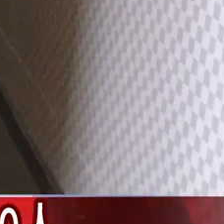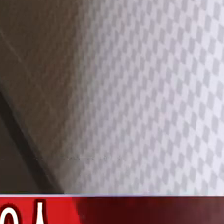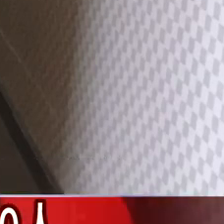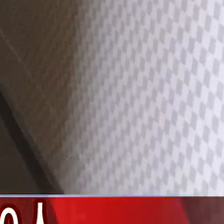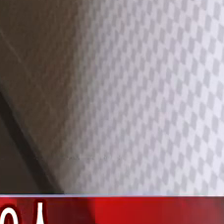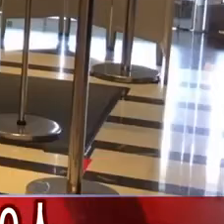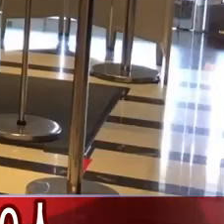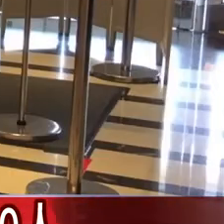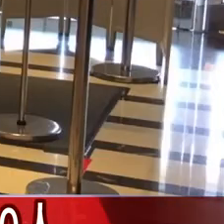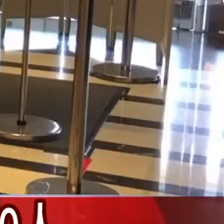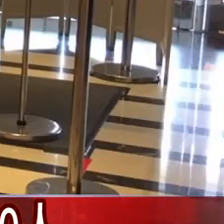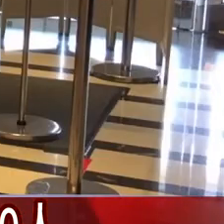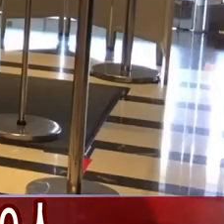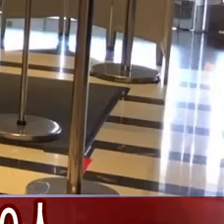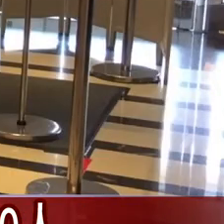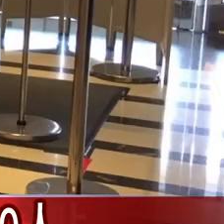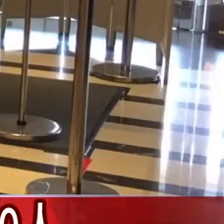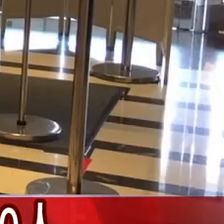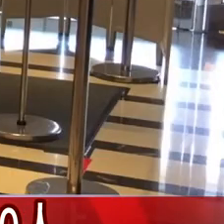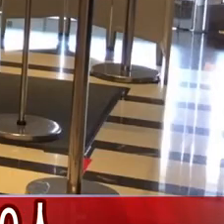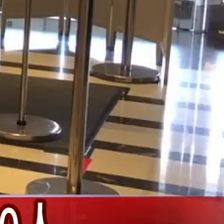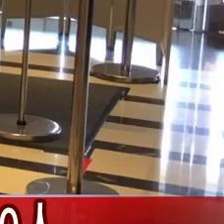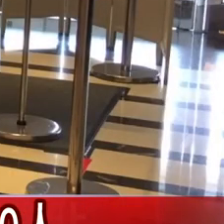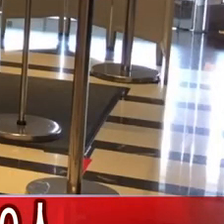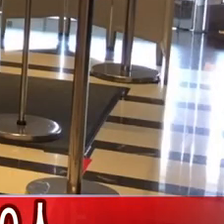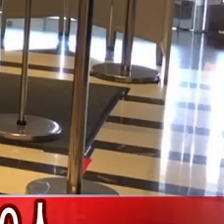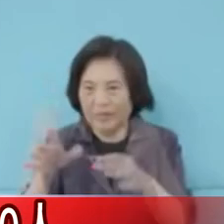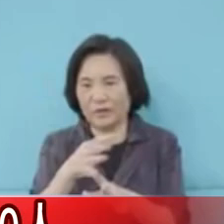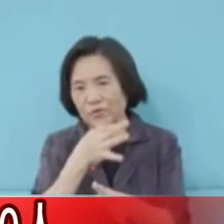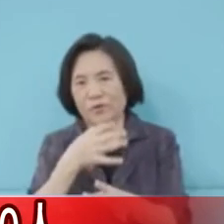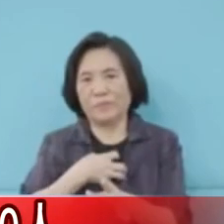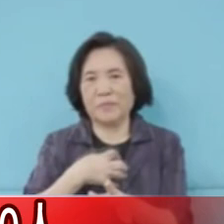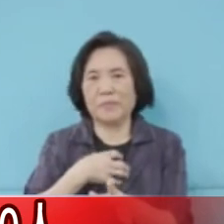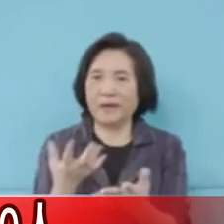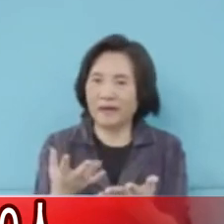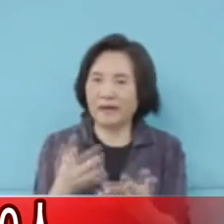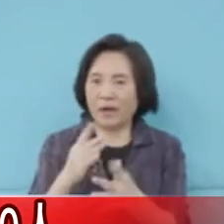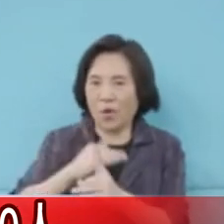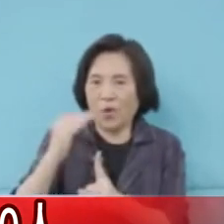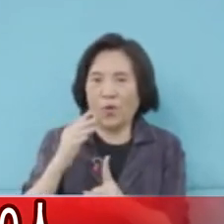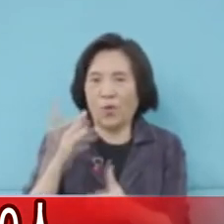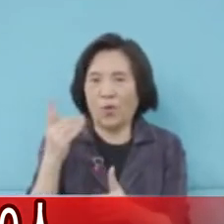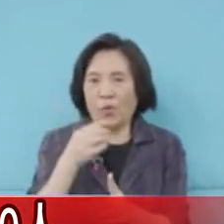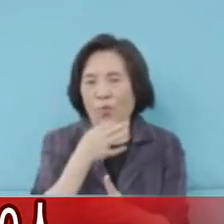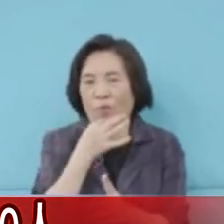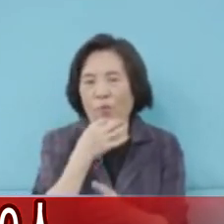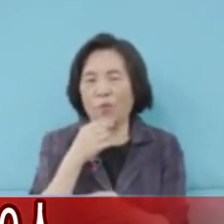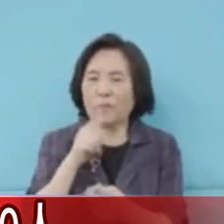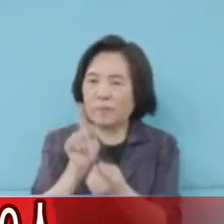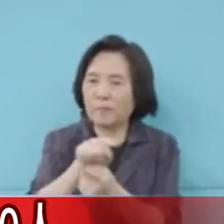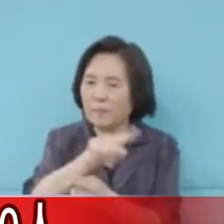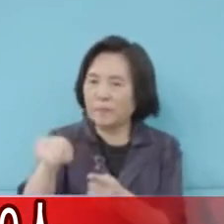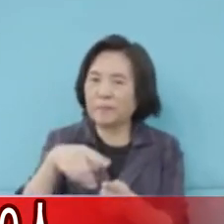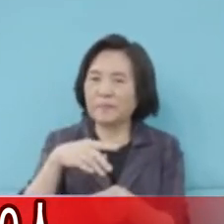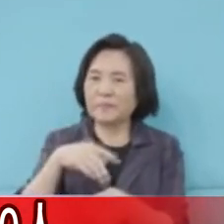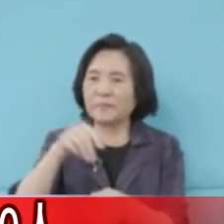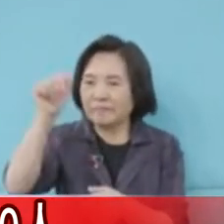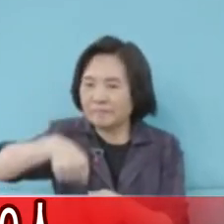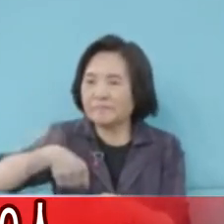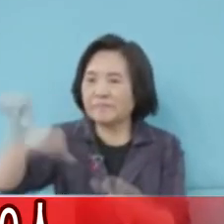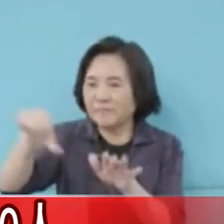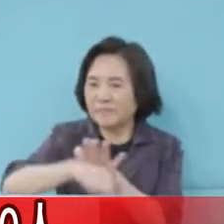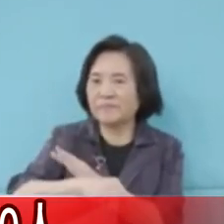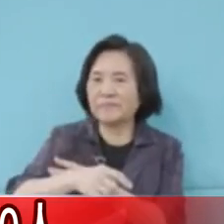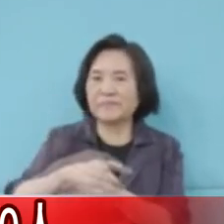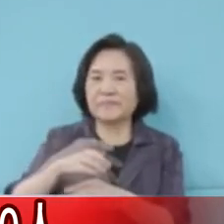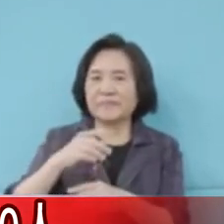业对他们来说都是一个高风险的工作，那我们非常感谢这些愿意参与这一